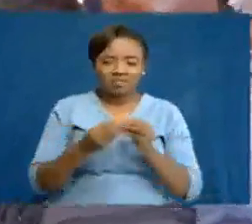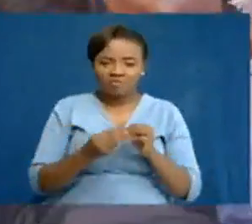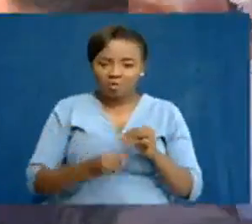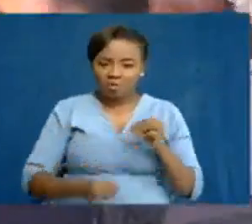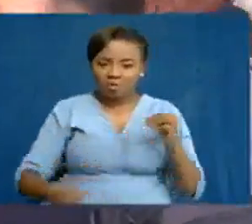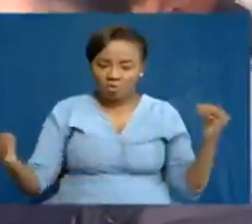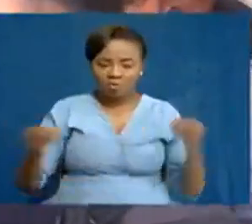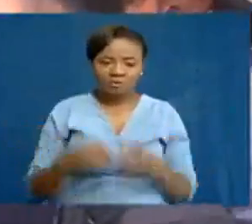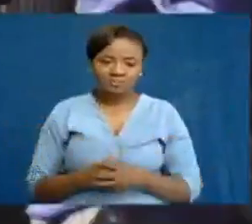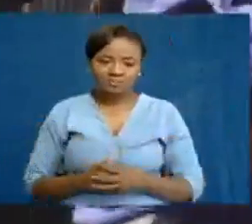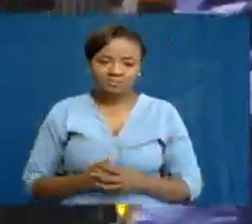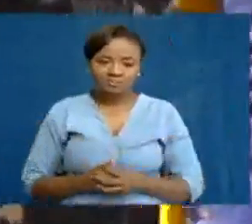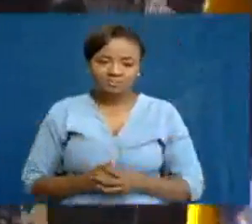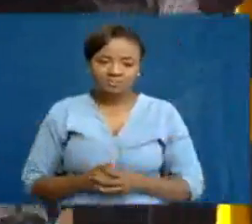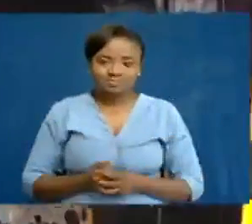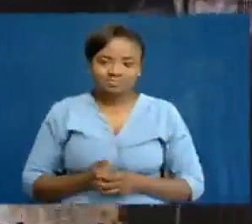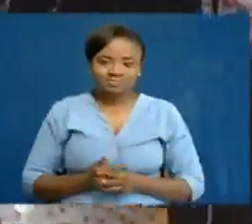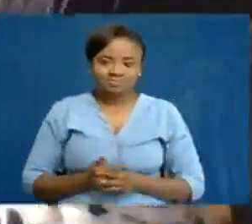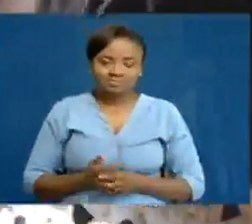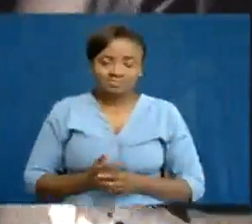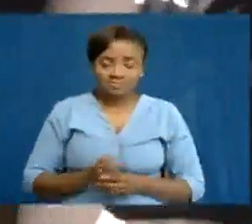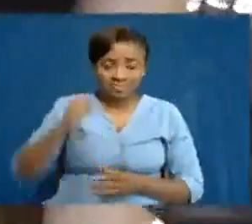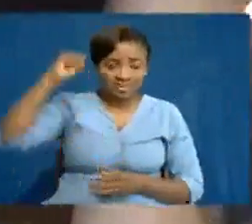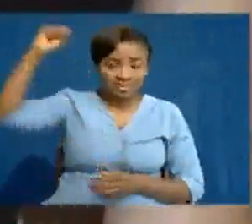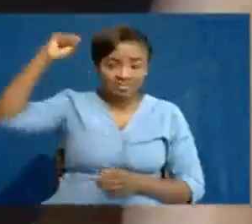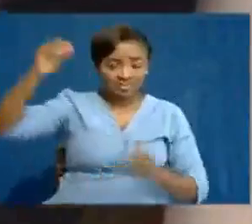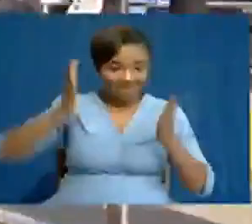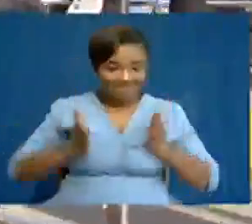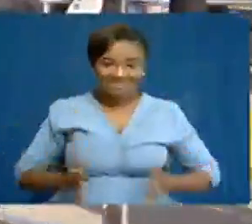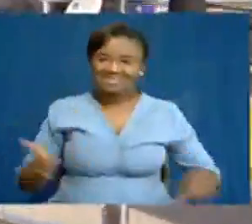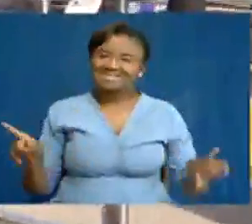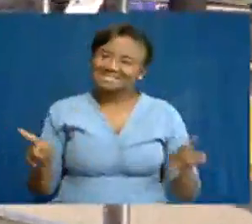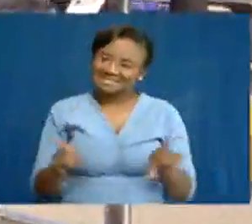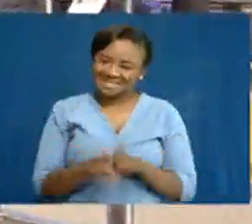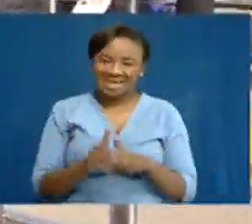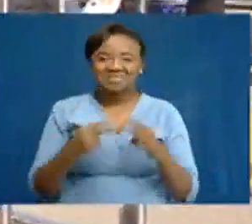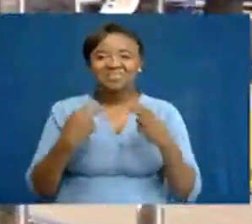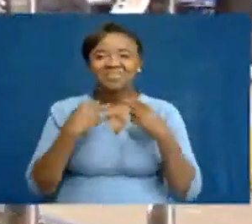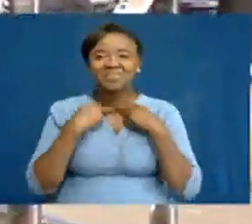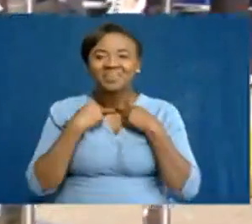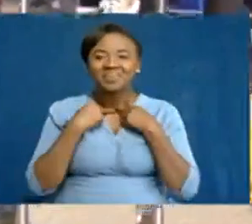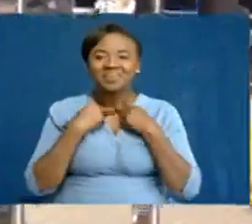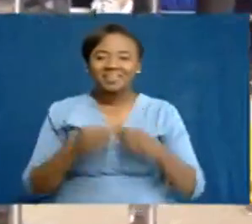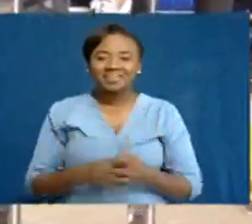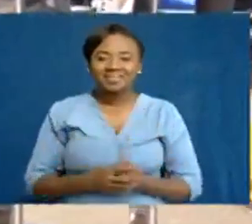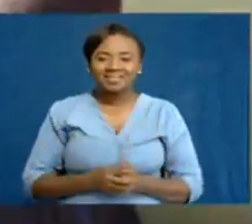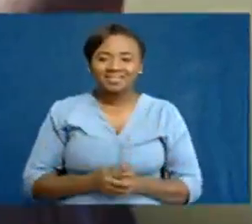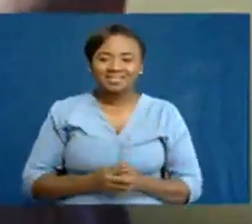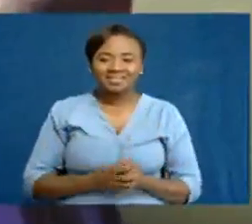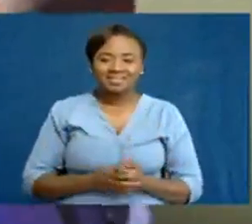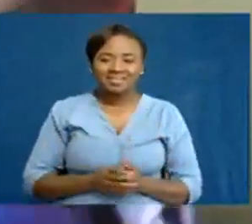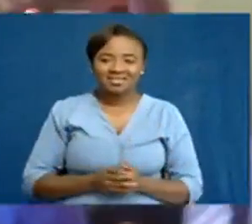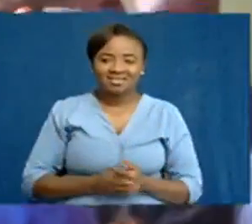Kilichompata mamba siku zote humfika na kiboko. Wanasiasa pia wakijipata wamekwama kwenye foleni ndefu. I'm flying to